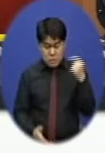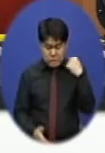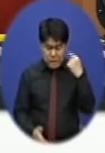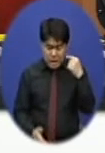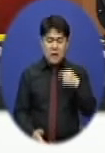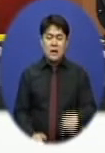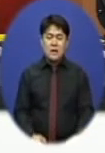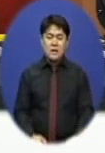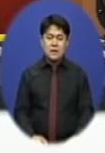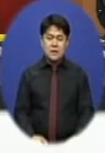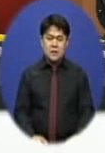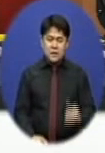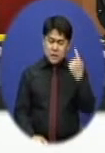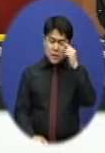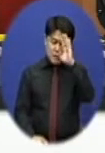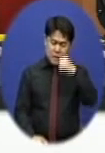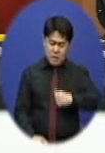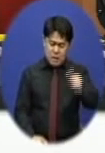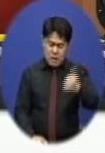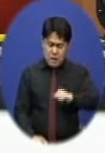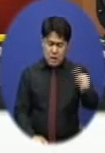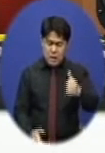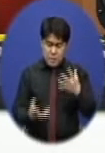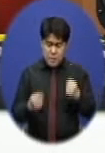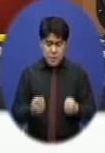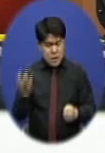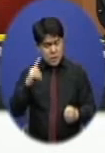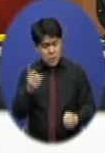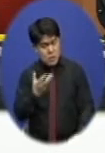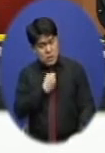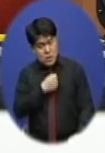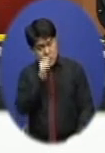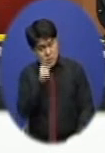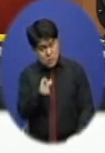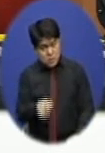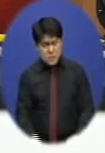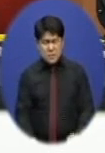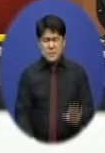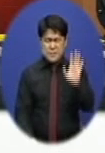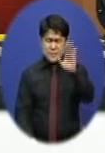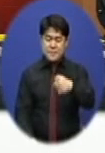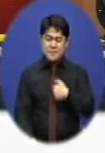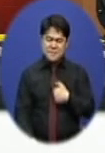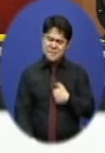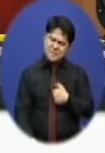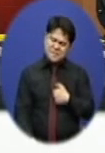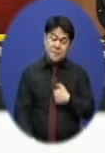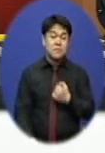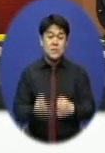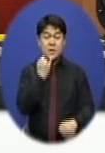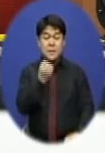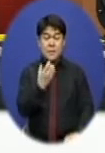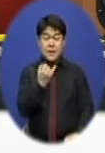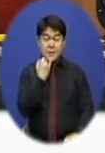제가 정신병원도 많이 왔다 갔다 했어요. 무슨 충격을 아. 받으셨어요? 아, 사실은 이런 말로 하면 안 되는데. 뭐